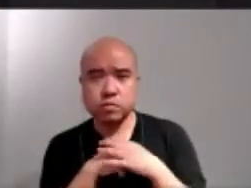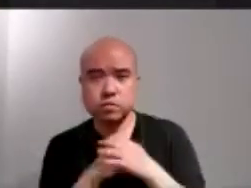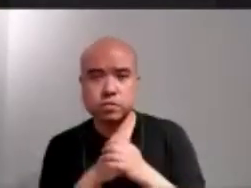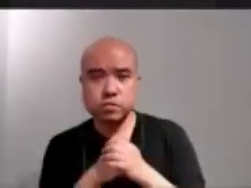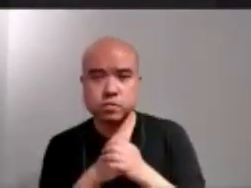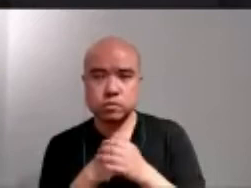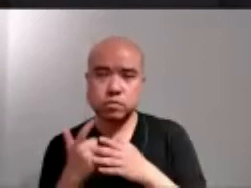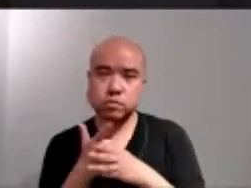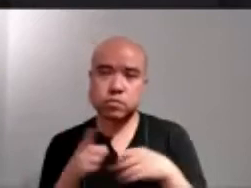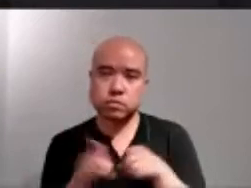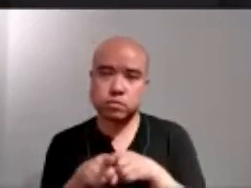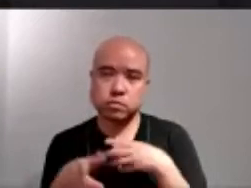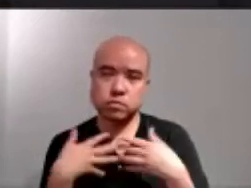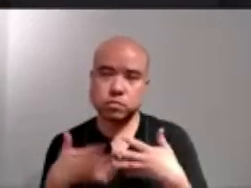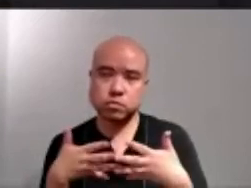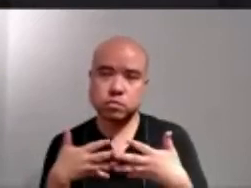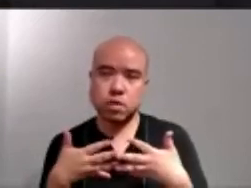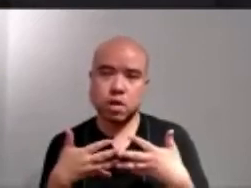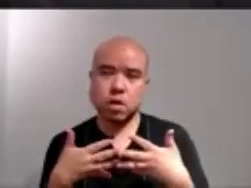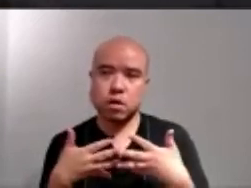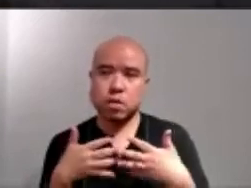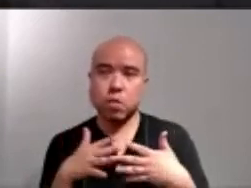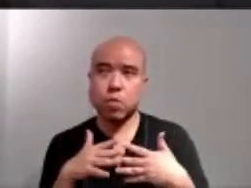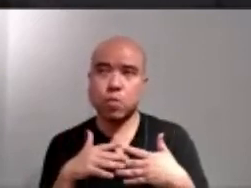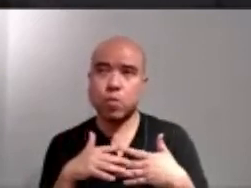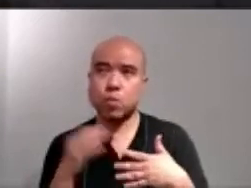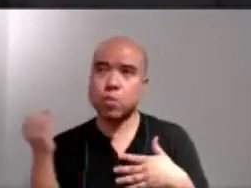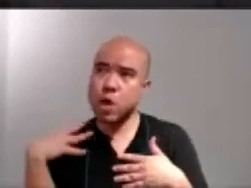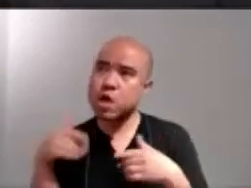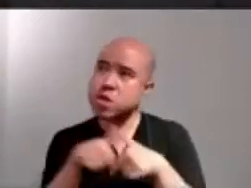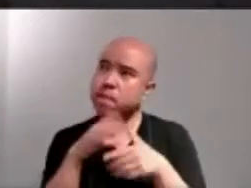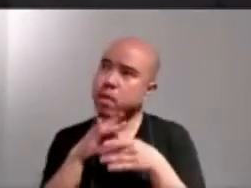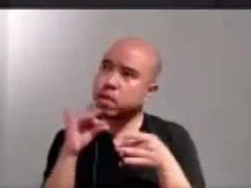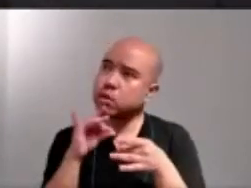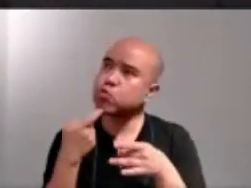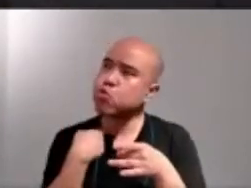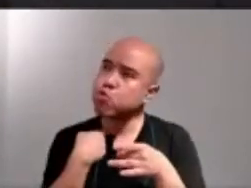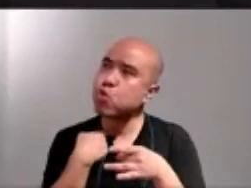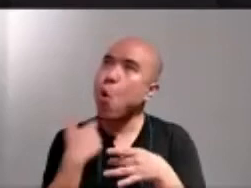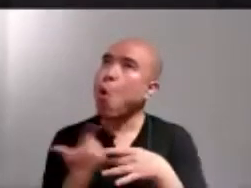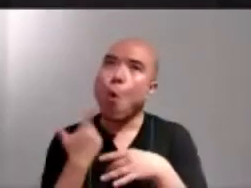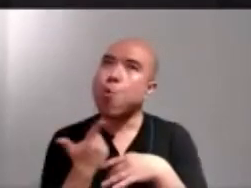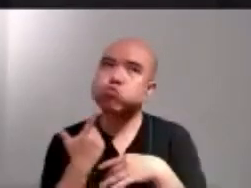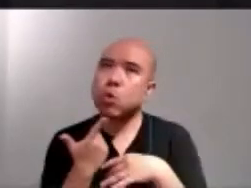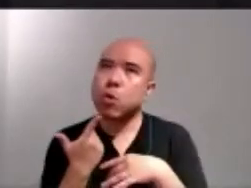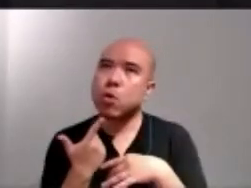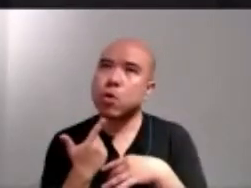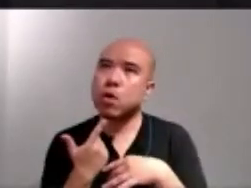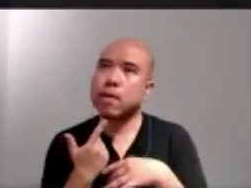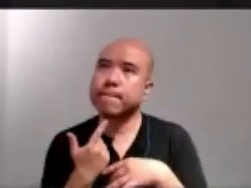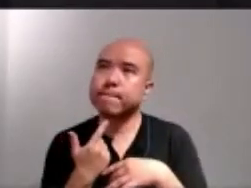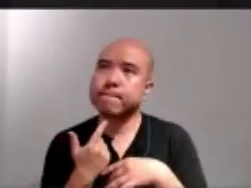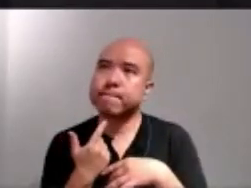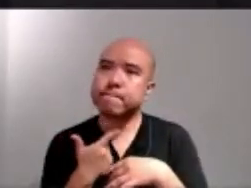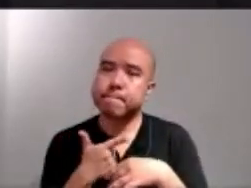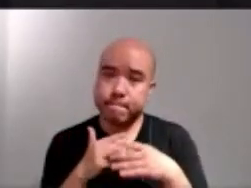事，即係新嘅同事嚟見工嘅時候咧，都同我哋講到好多心靈層面上面嘅需要啦。即係我最記得有個同事嚟見工嘅時候話